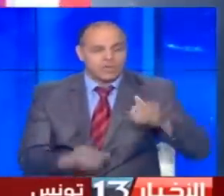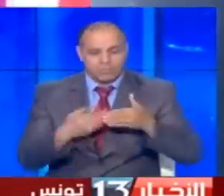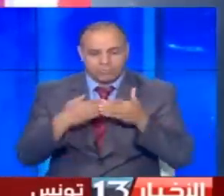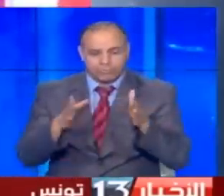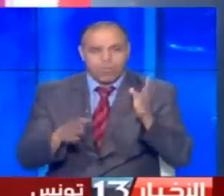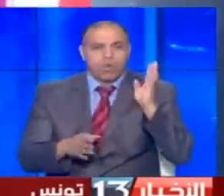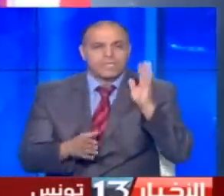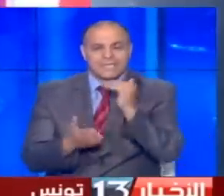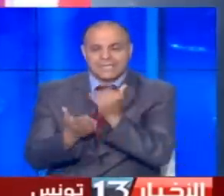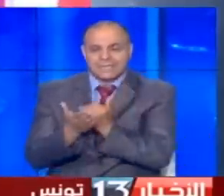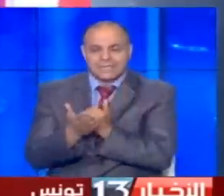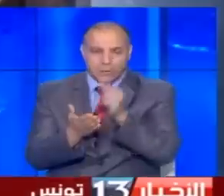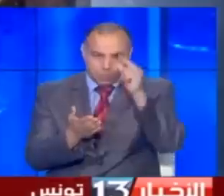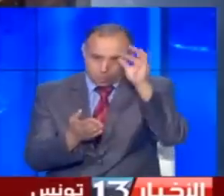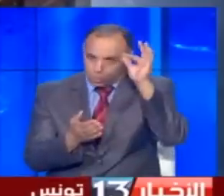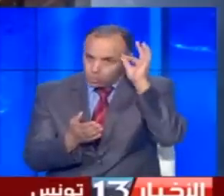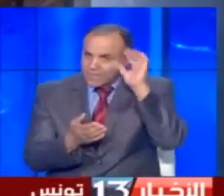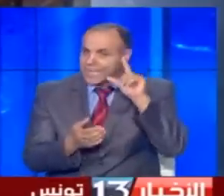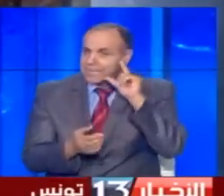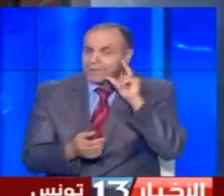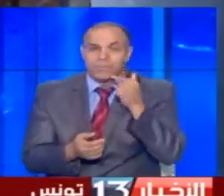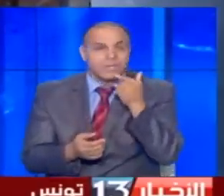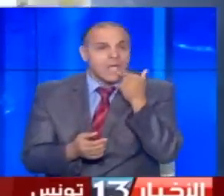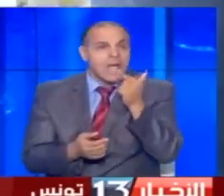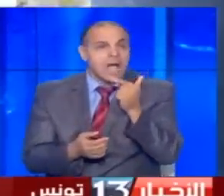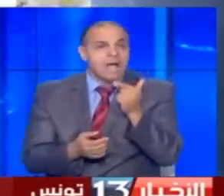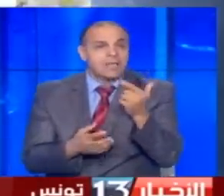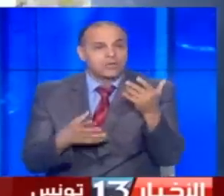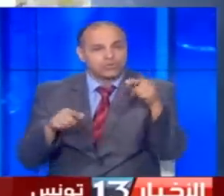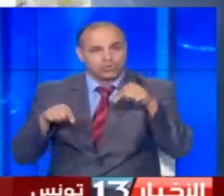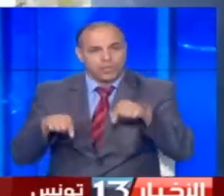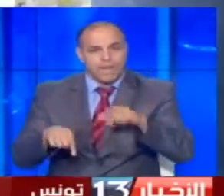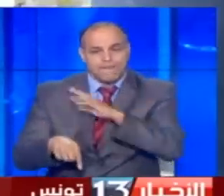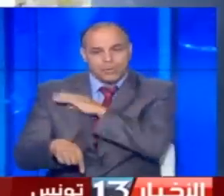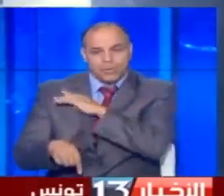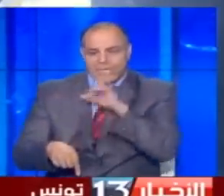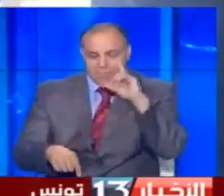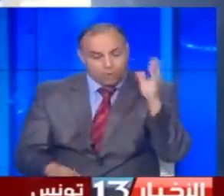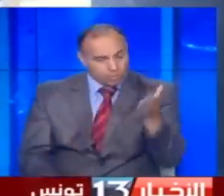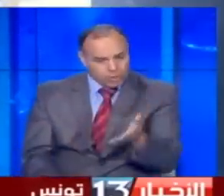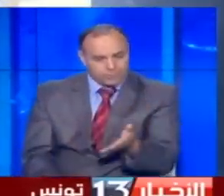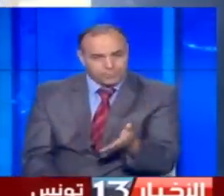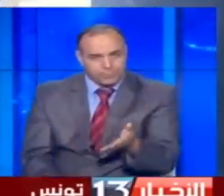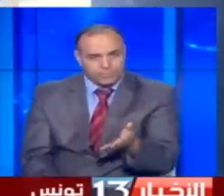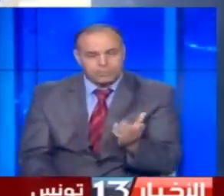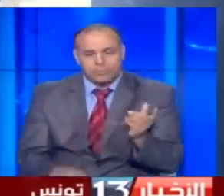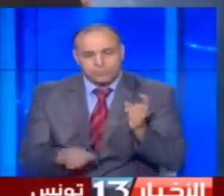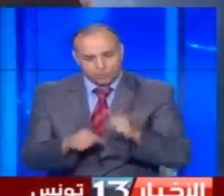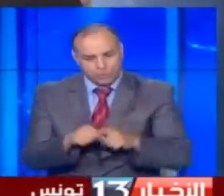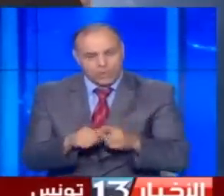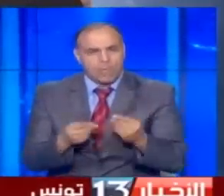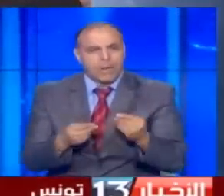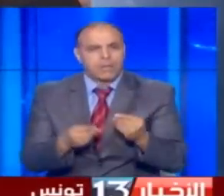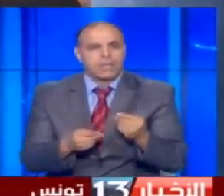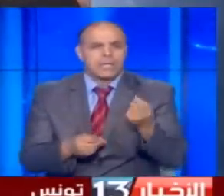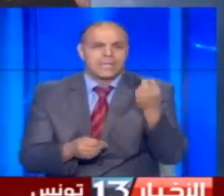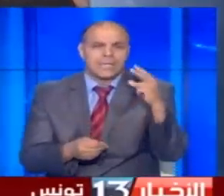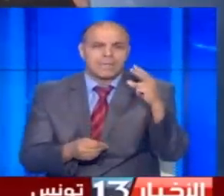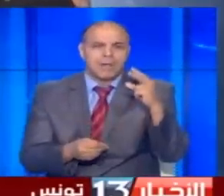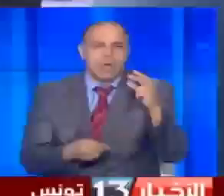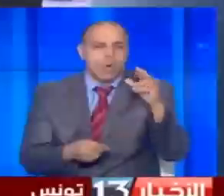المنتدى الاقتصادي سيد ليبي الذي يحضره مسؤولون ليبيون ويشارك فيه نحو ثلاثمائه